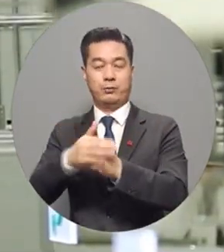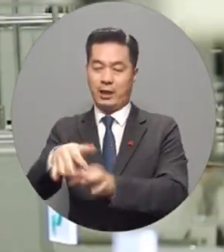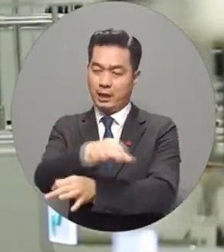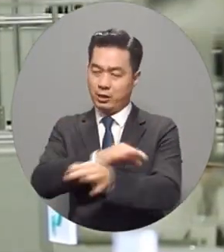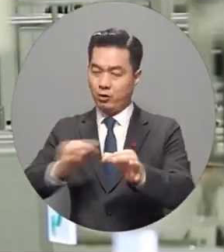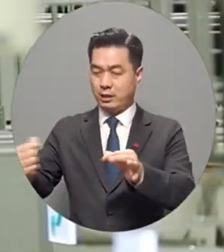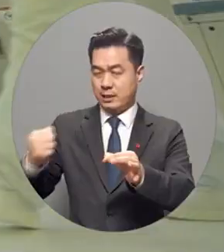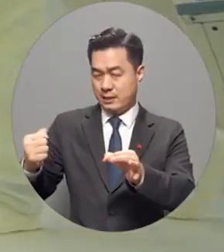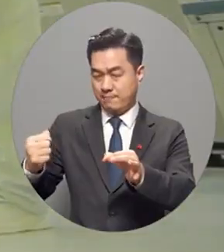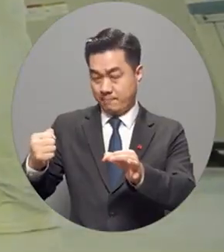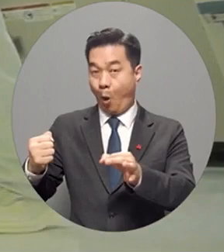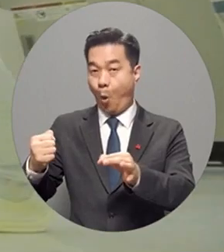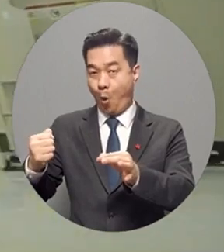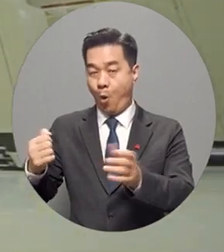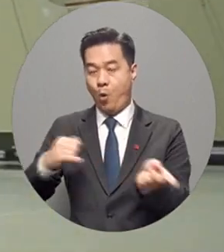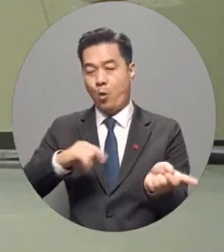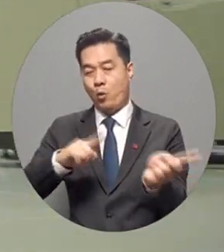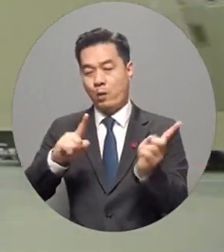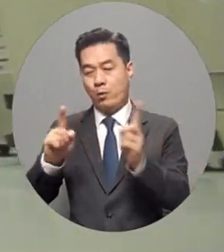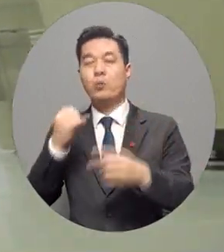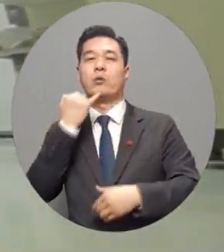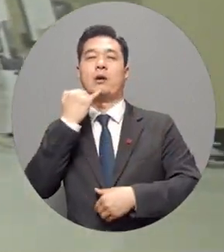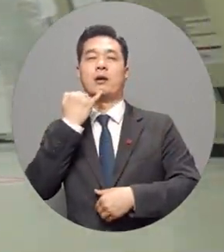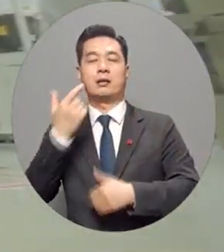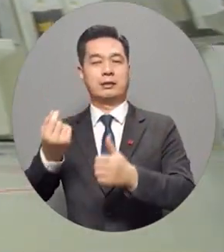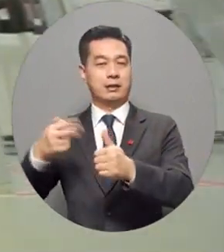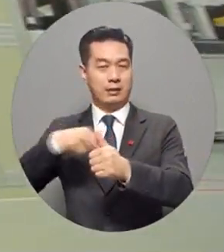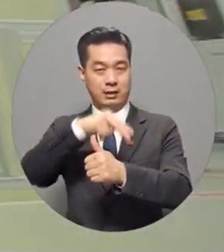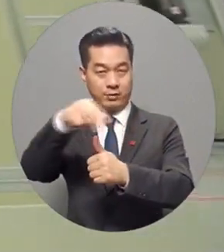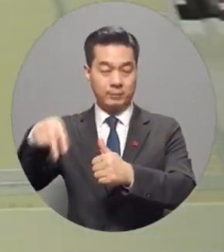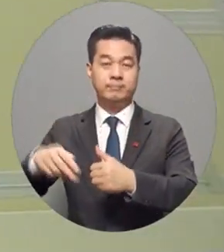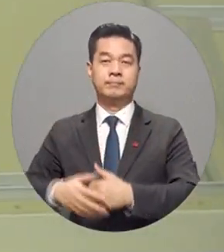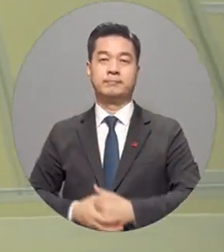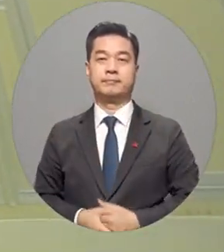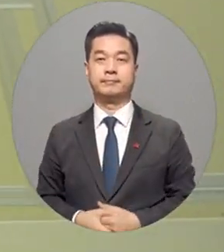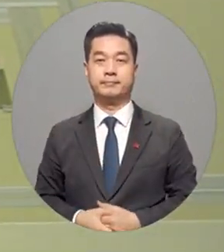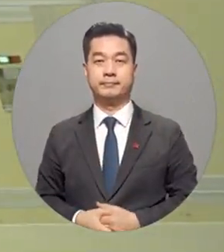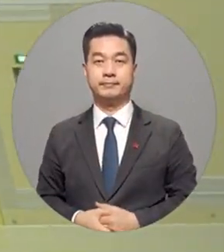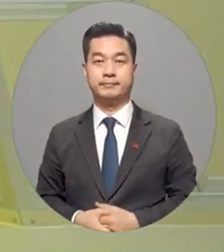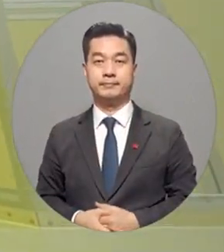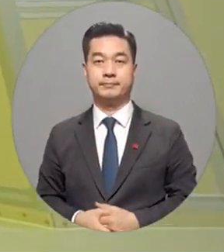기대감은 살아나는 분위기입니다. MBC 뉴스 박진준입니다.